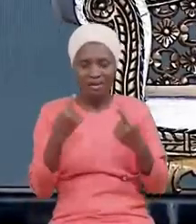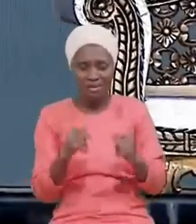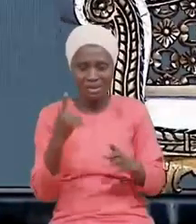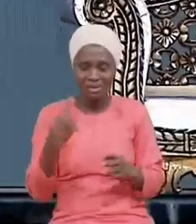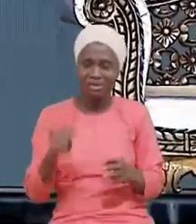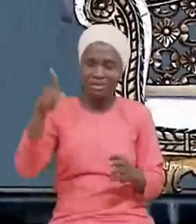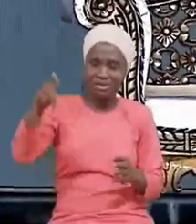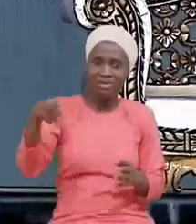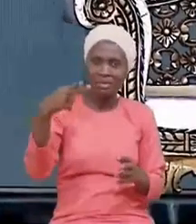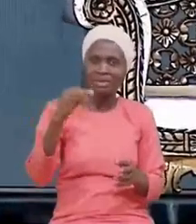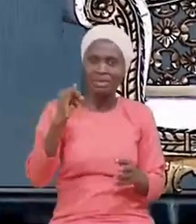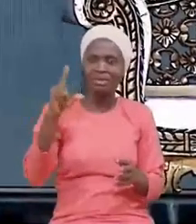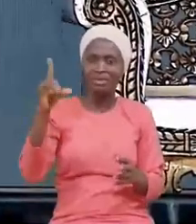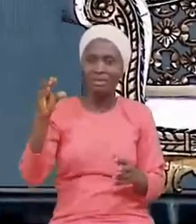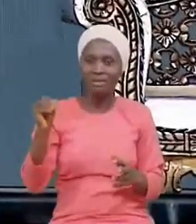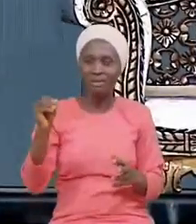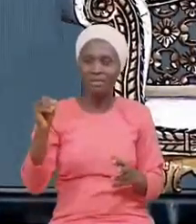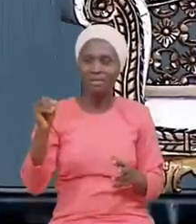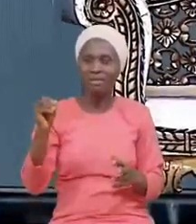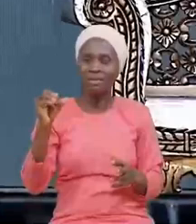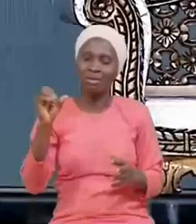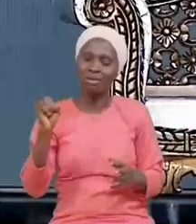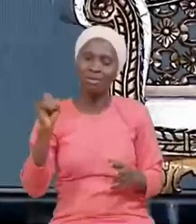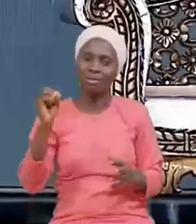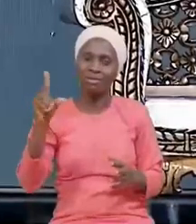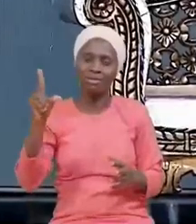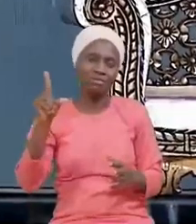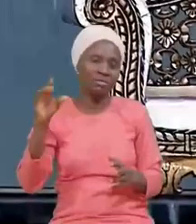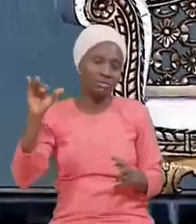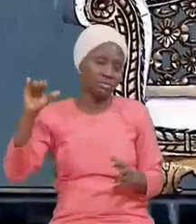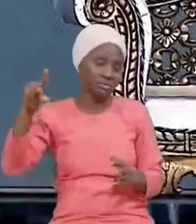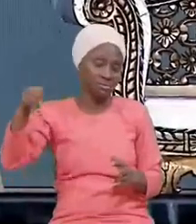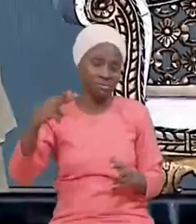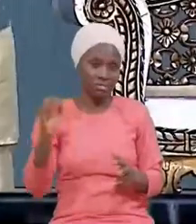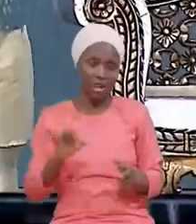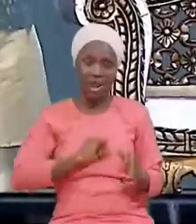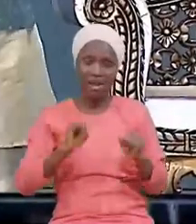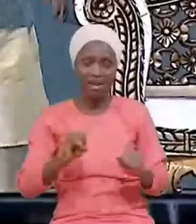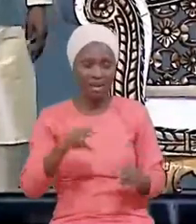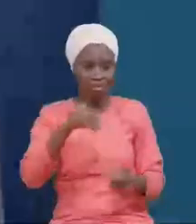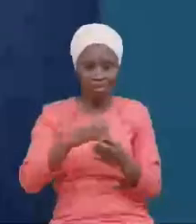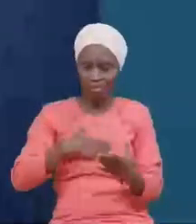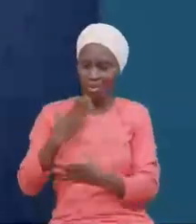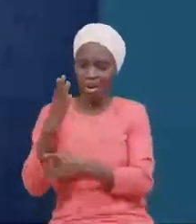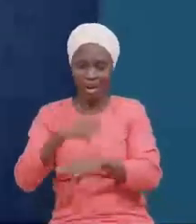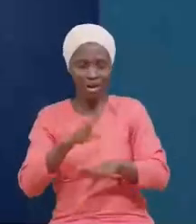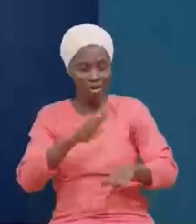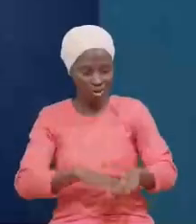J'ai appliqué toutes les philosophies possibles des hommes. Mais je continue de chercher.